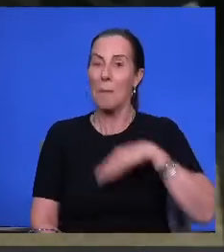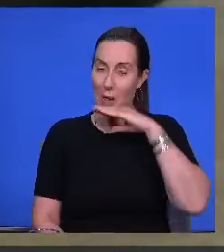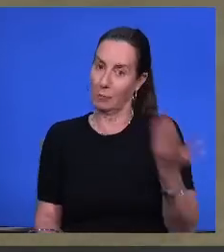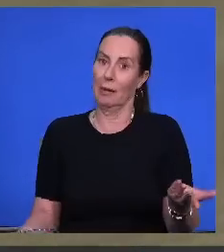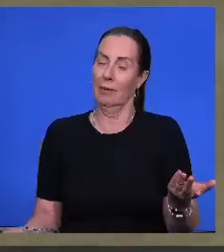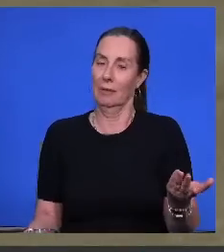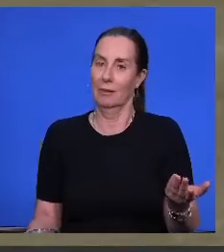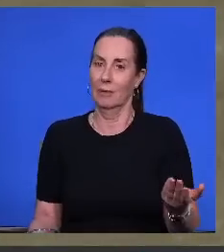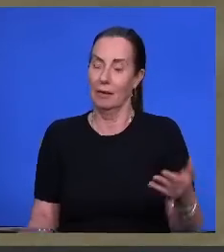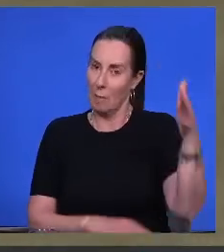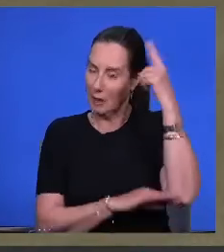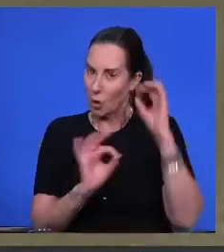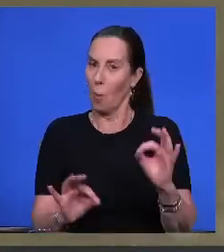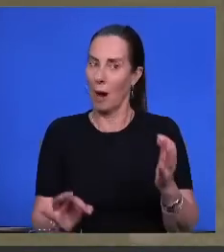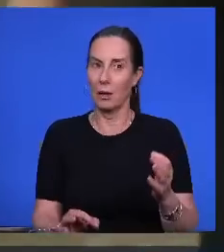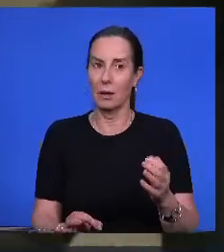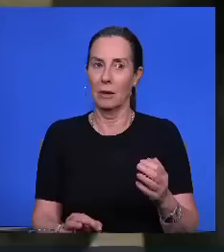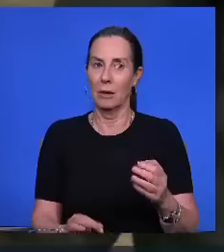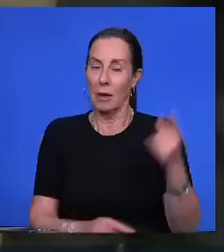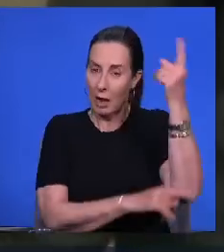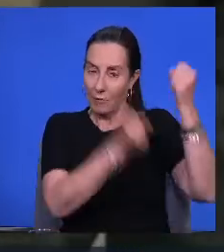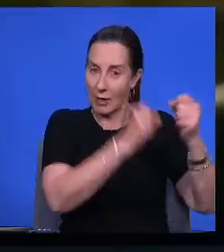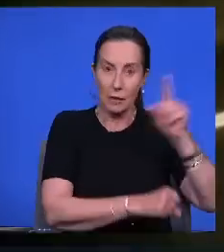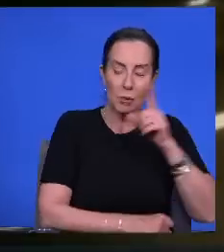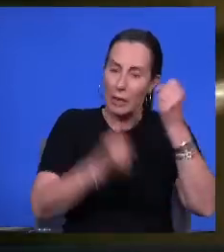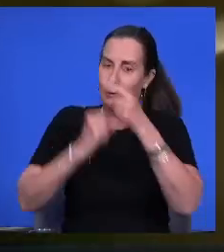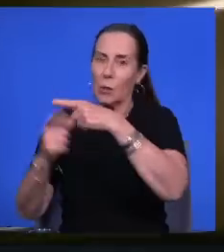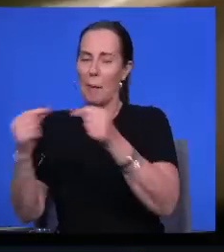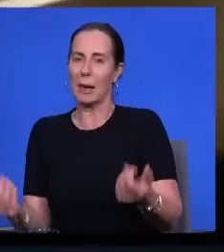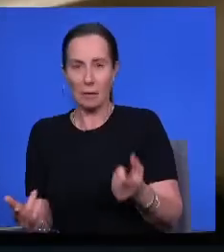מתוקרת. הפגזתם בסוריה, תפגיזו גם בעזה, לא ככה?